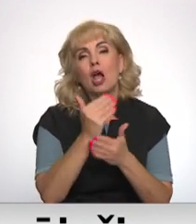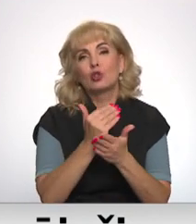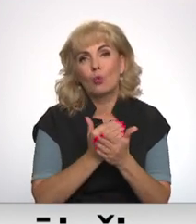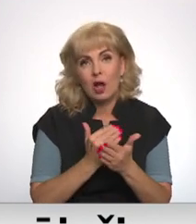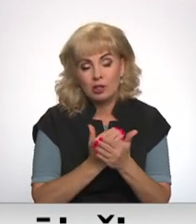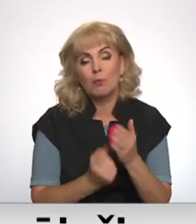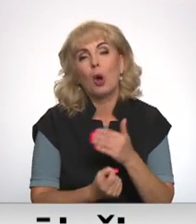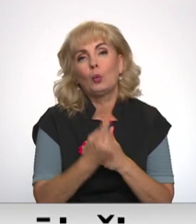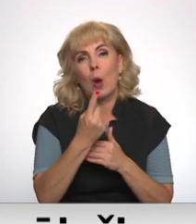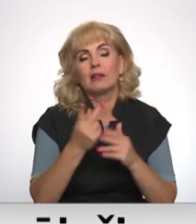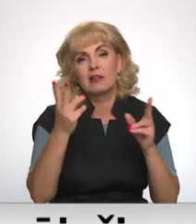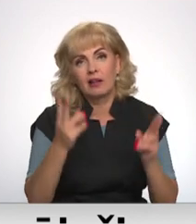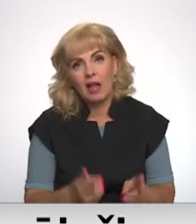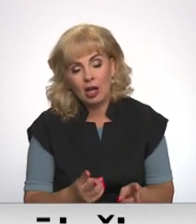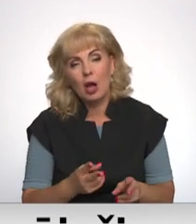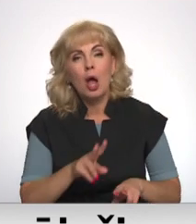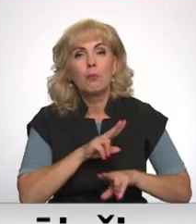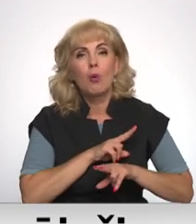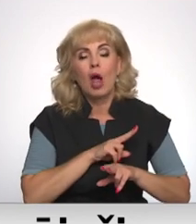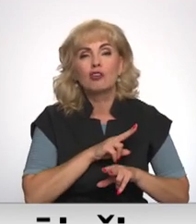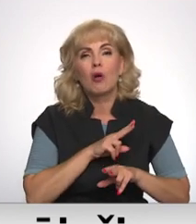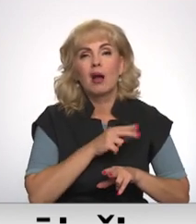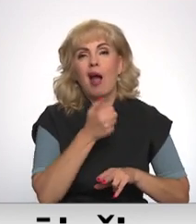šie negadījumi un bojā gājušo statistika.